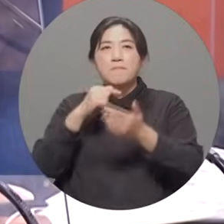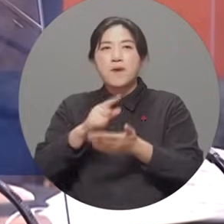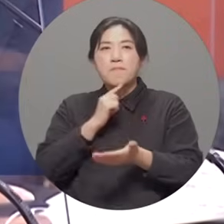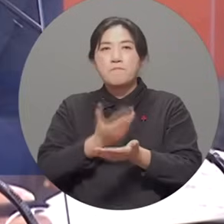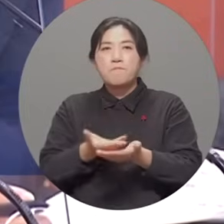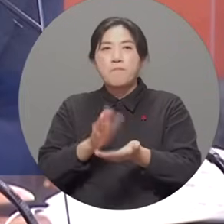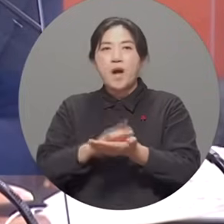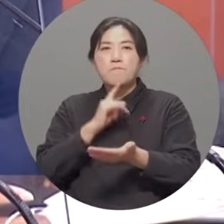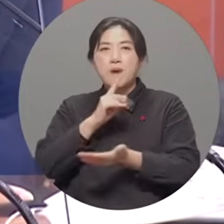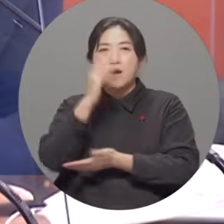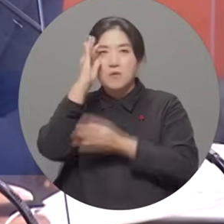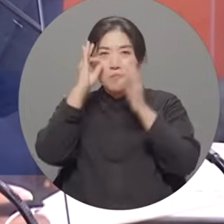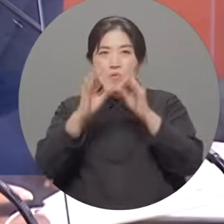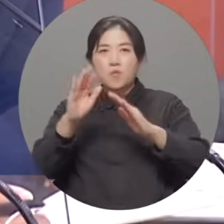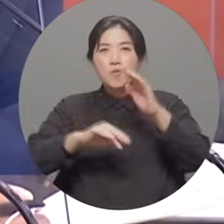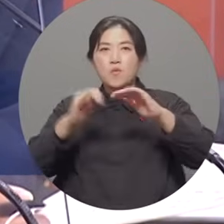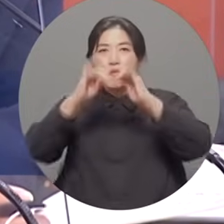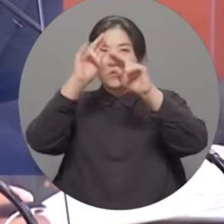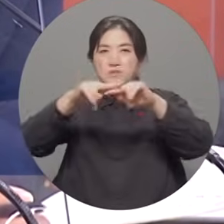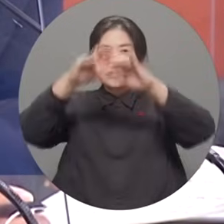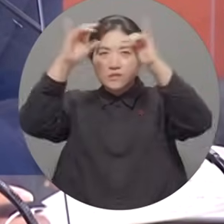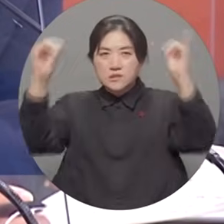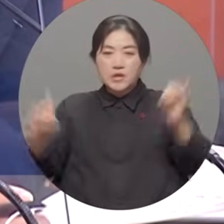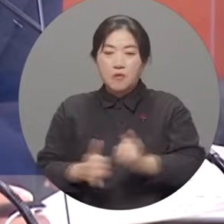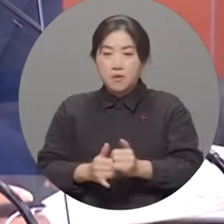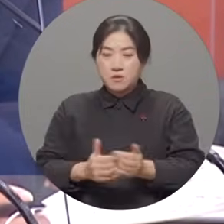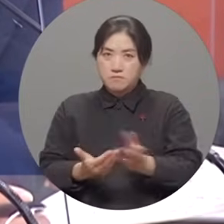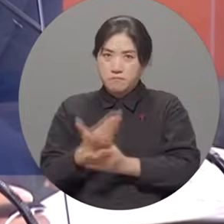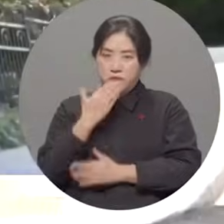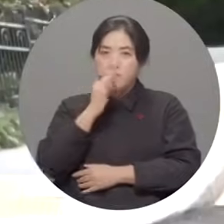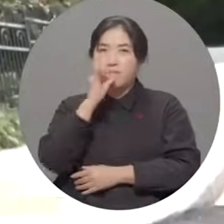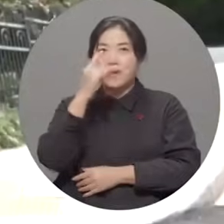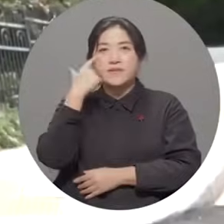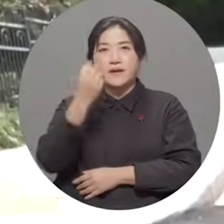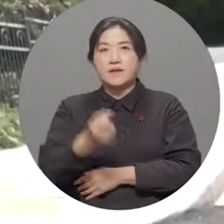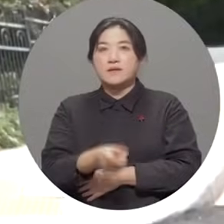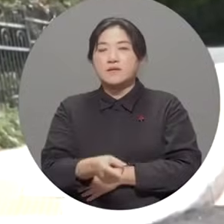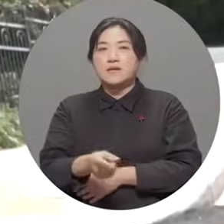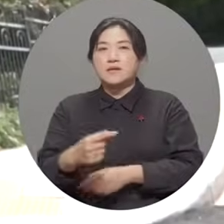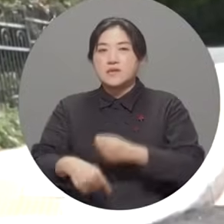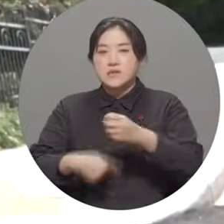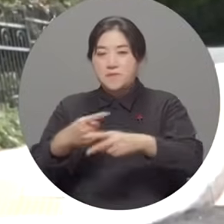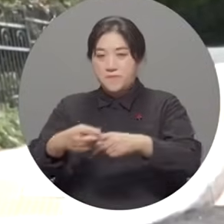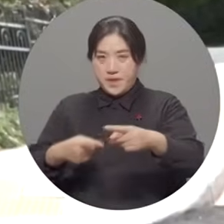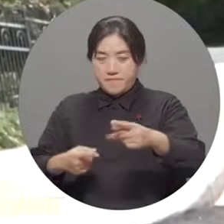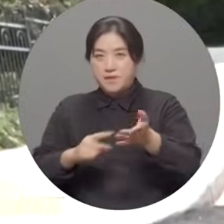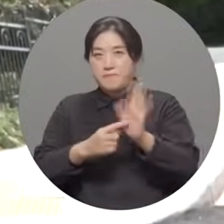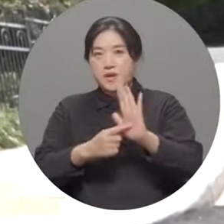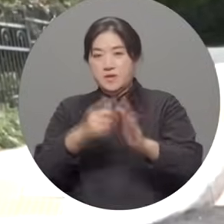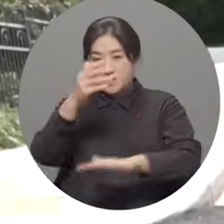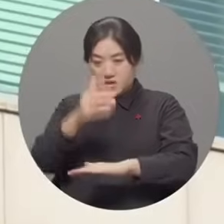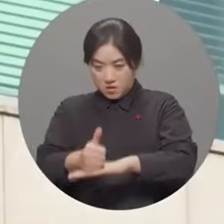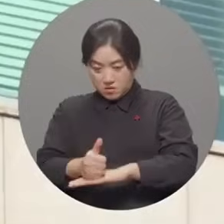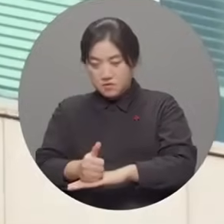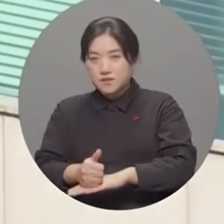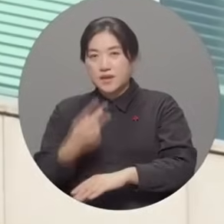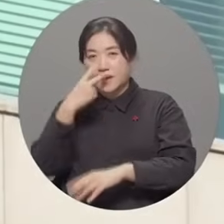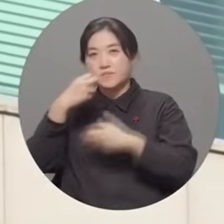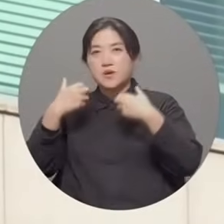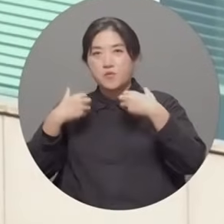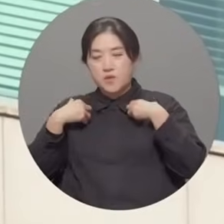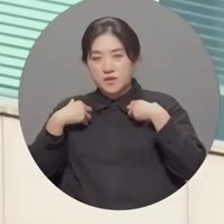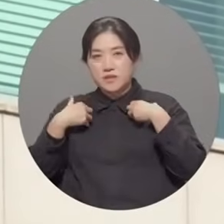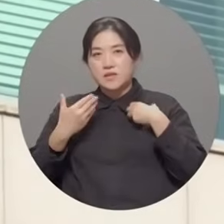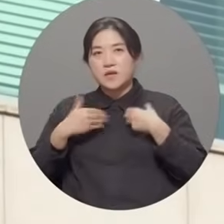회견을 하고 있습니다. 그 공직사에 있을 수 없는 일입니다. 1년 반 만에 발표한 최종 결과에서 감사원은